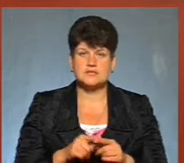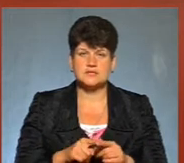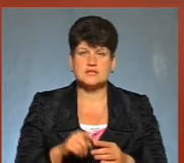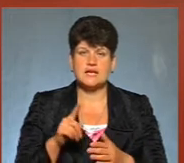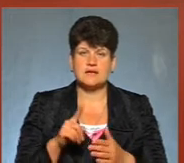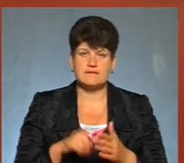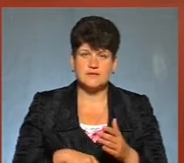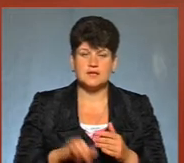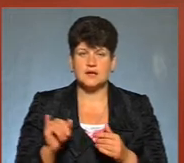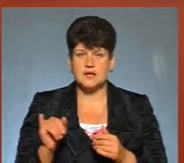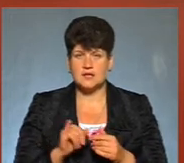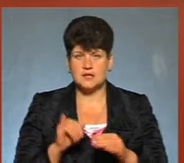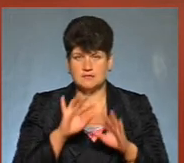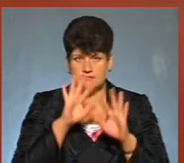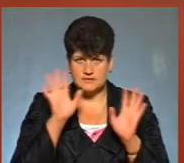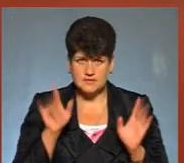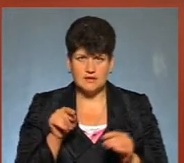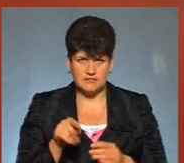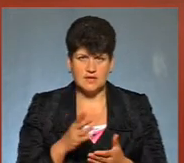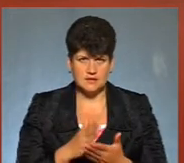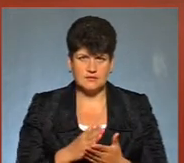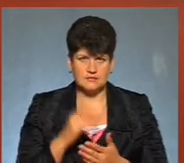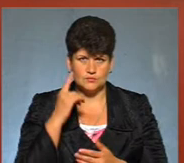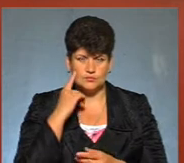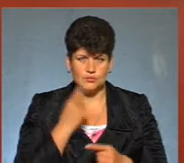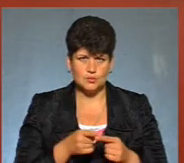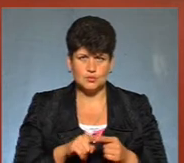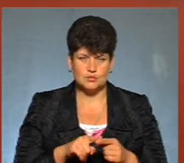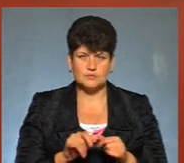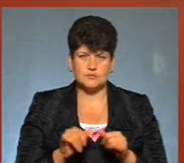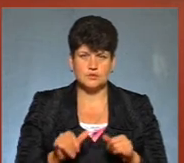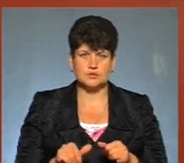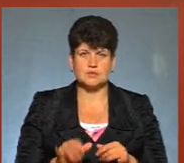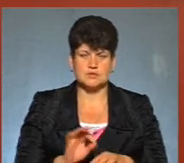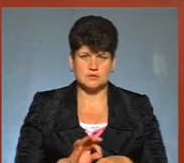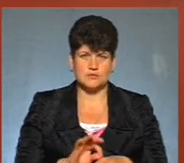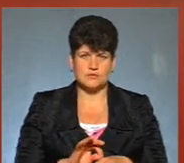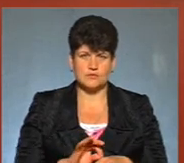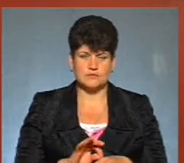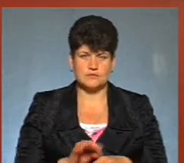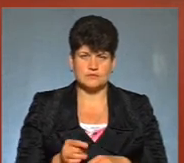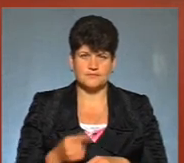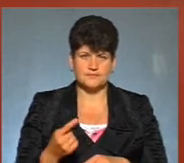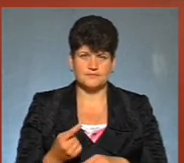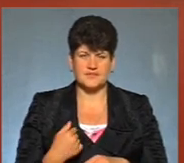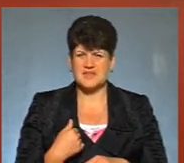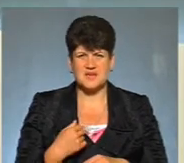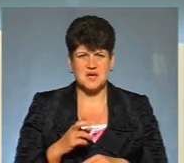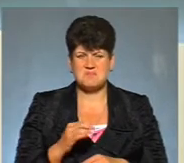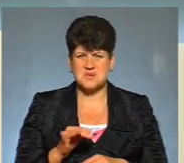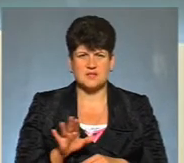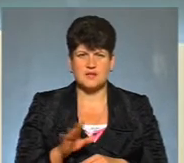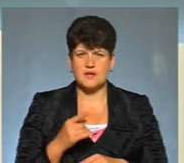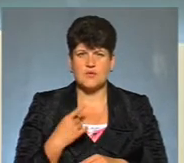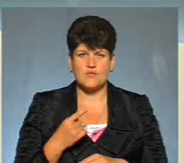Чи ви є прихильником такого пояснення росту захворюваності, зокрема, на Тернопільщині? Я б не акцентував увагу